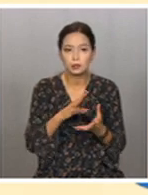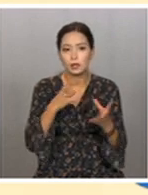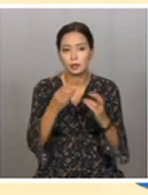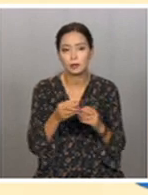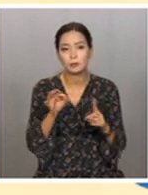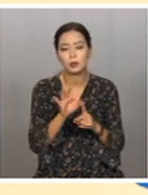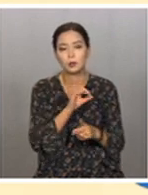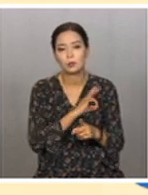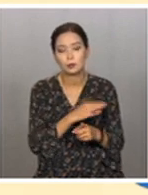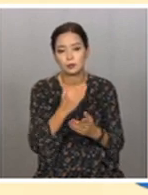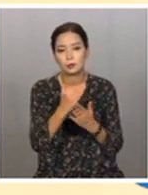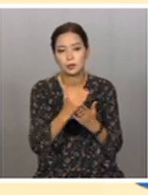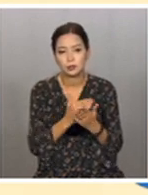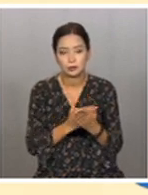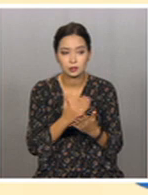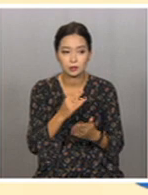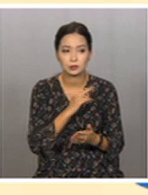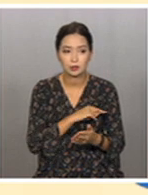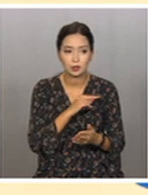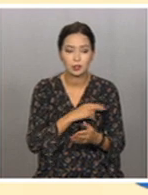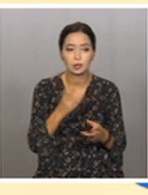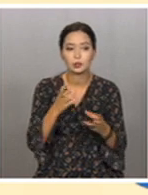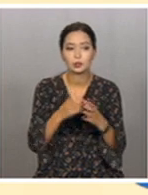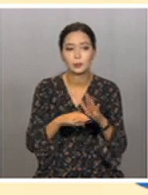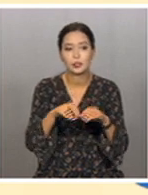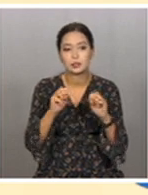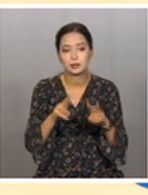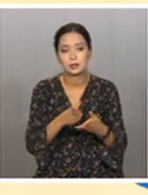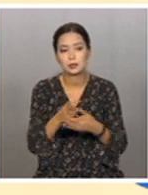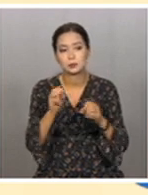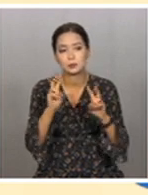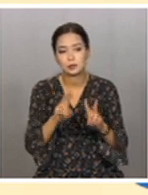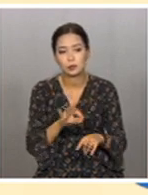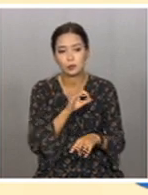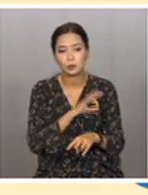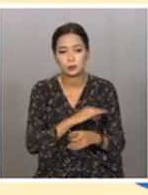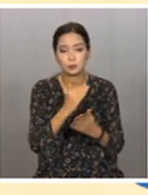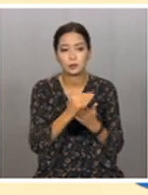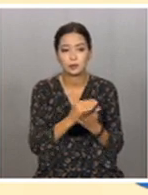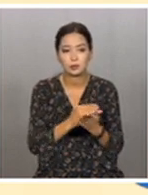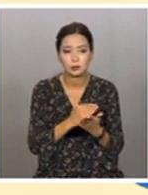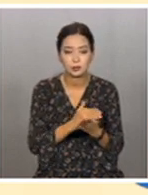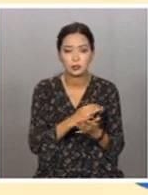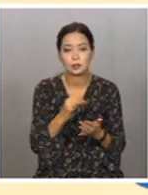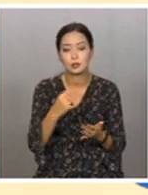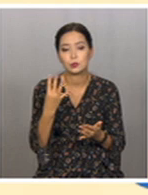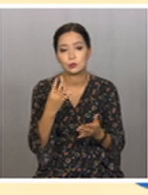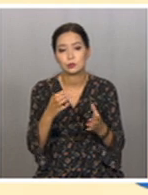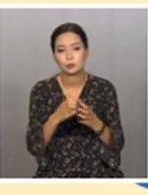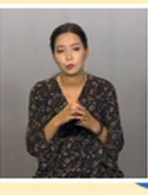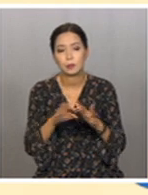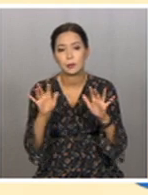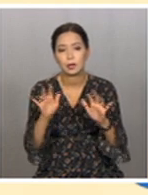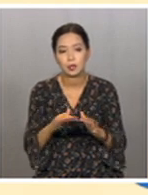қолданбалы бағдарламалық жасақтама, үшінші топ мамандыққа бағытталған қолданбалы бағдарламалық жасақтама және төртінші